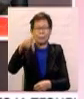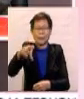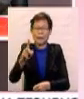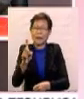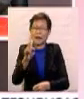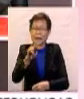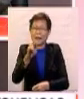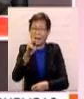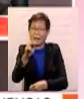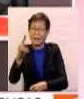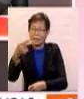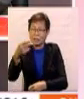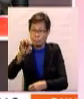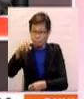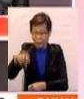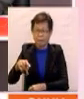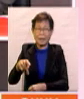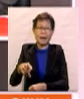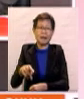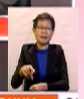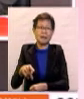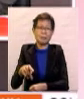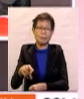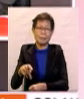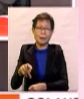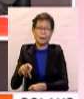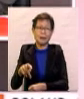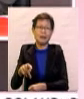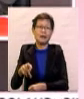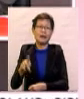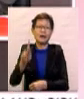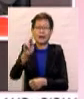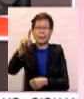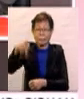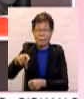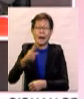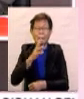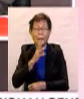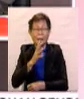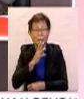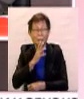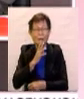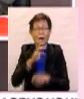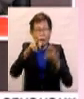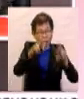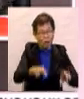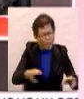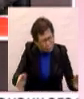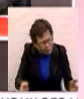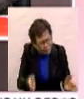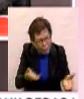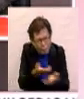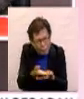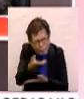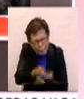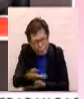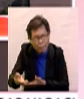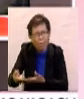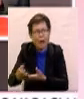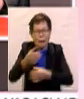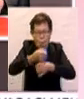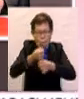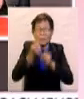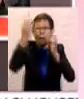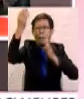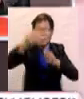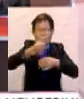Dalam Negeri dan Hal Ehwal Pengguna, KPDNHEP, Datuk Muiz Abdul Aziz, rakyat digalakkan membeli barangan keluaran